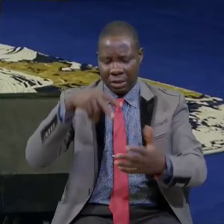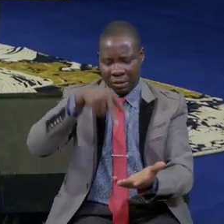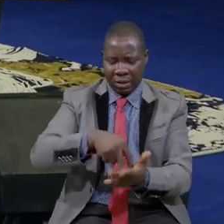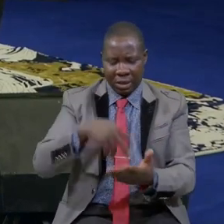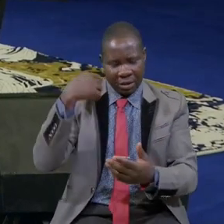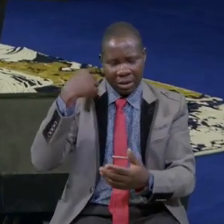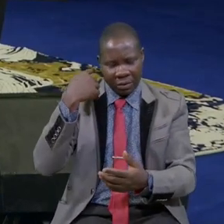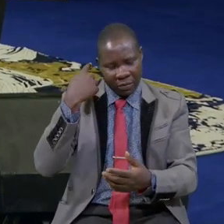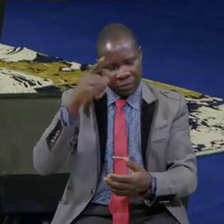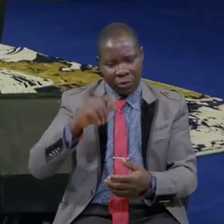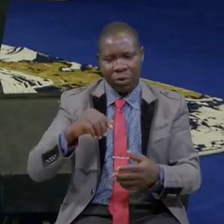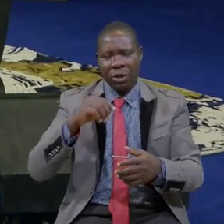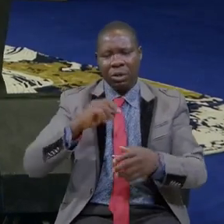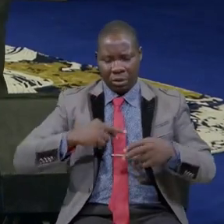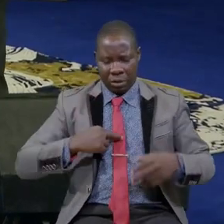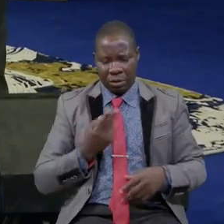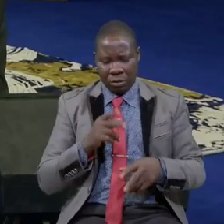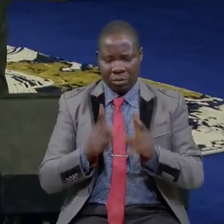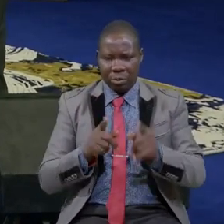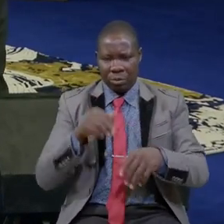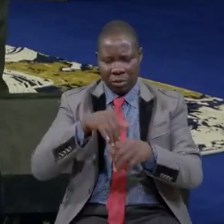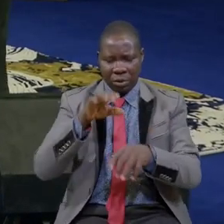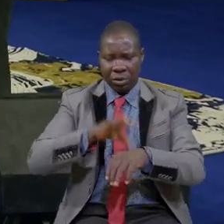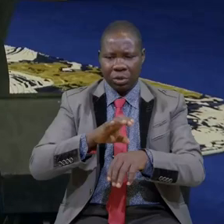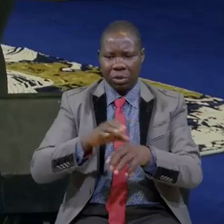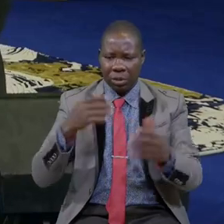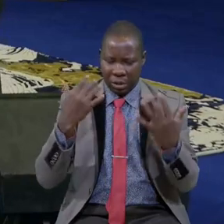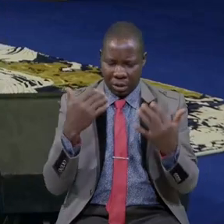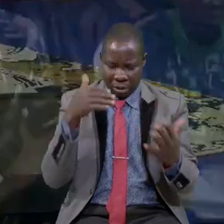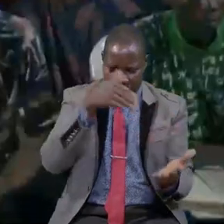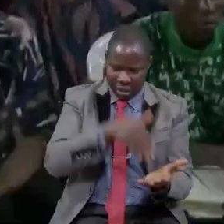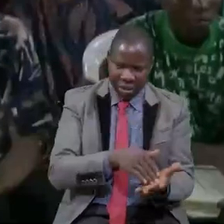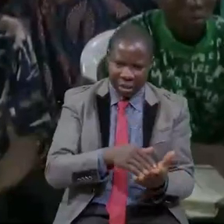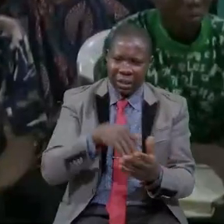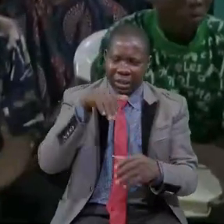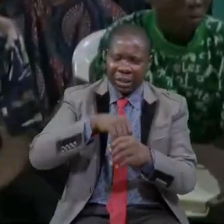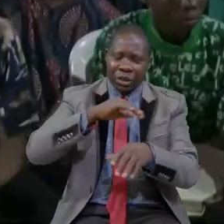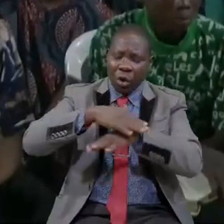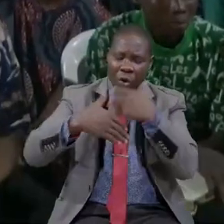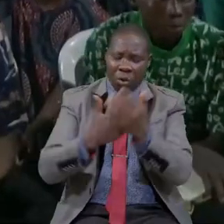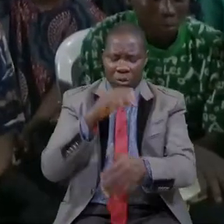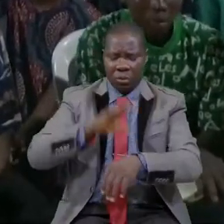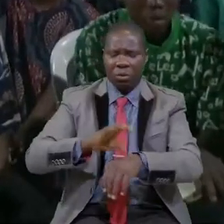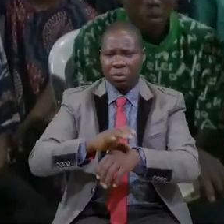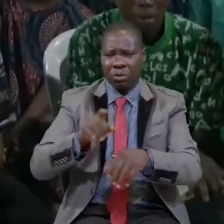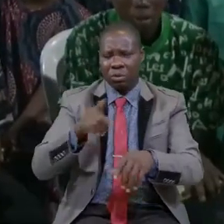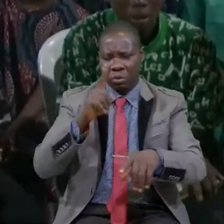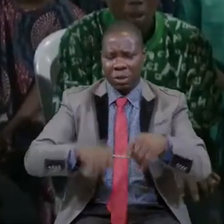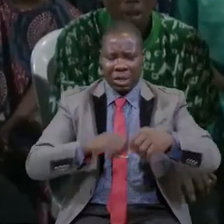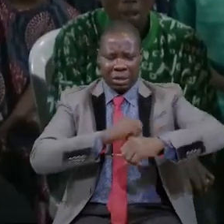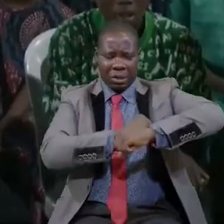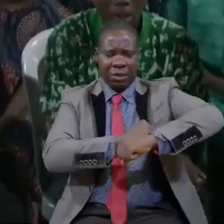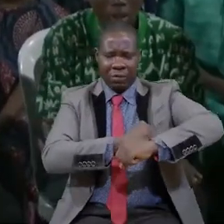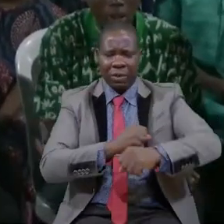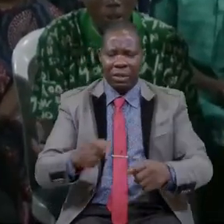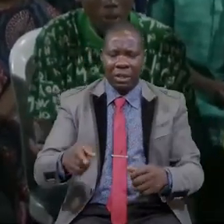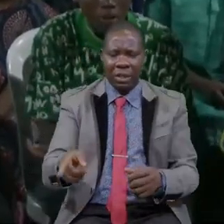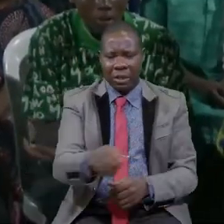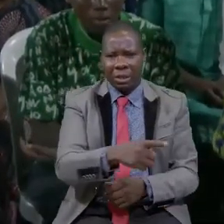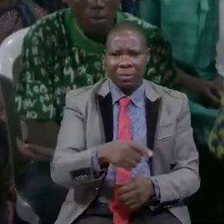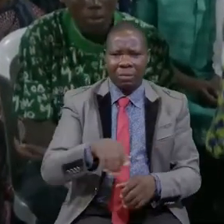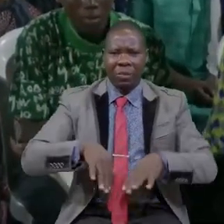témoigner pour les religieux. Je parle de toutes les églises pentecôtistes évangéliques. Vous ne pouvez plus les défendre. Combien ne